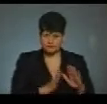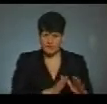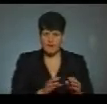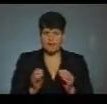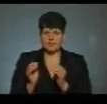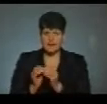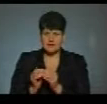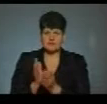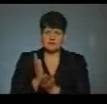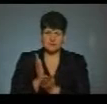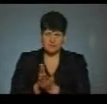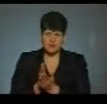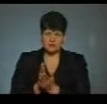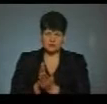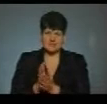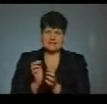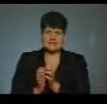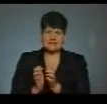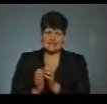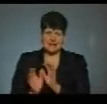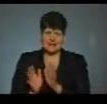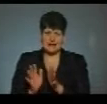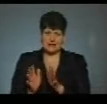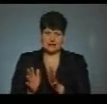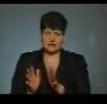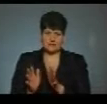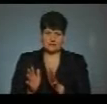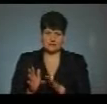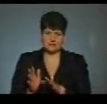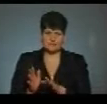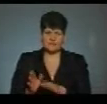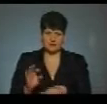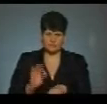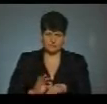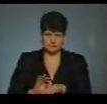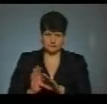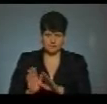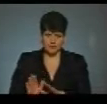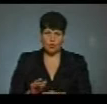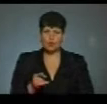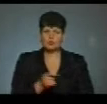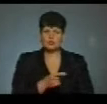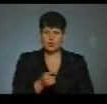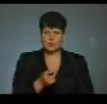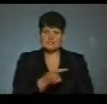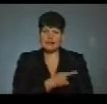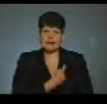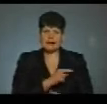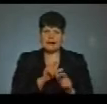10 мають середню тяжкість перебігу хвороби. У Тернопільській